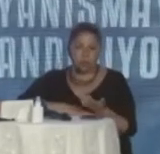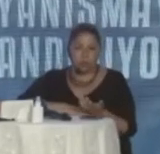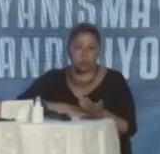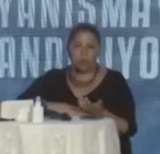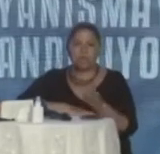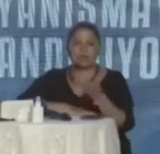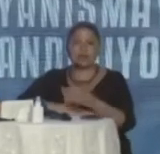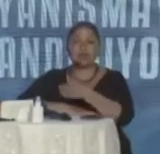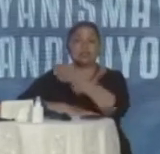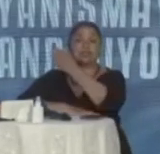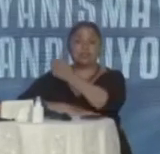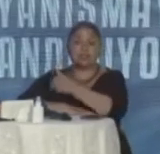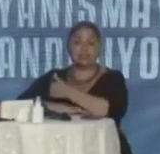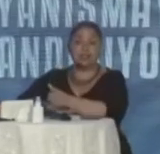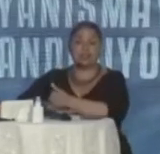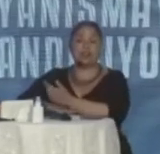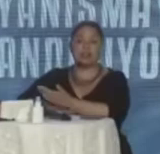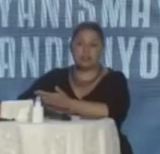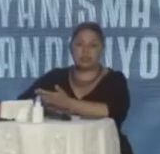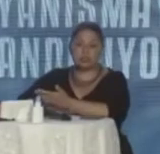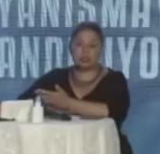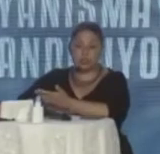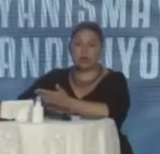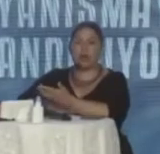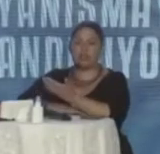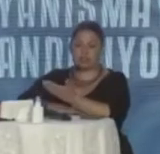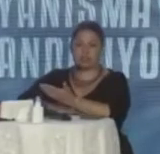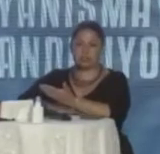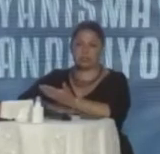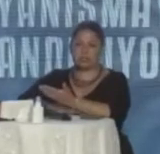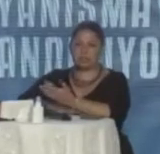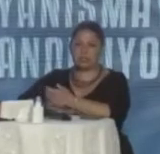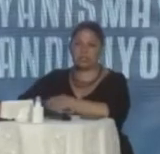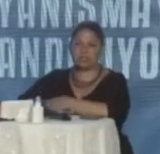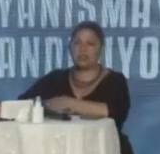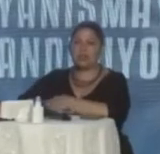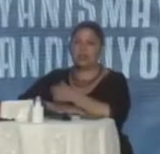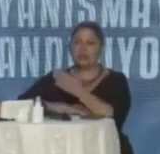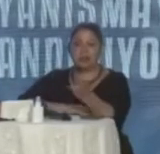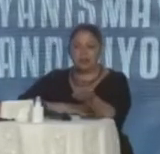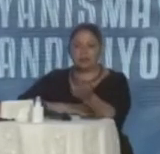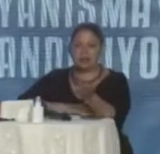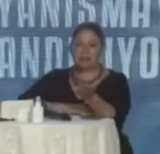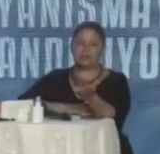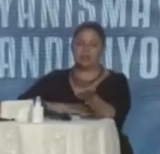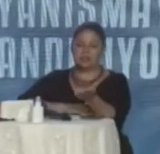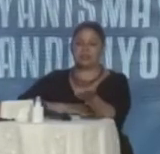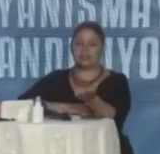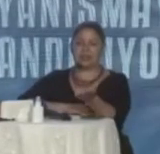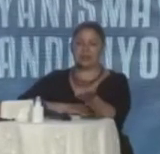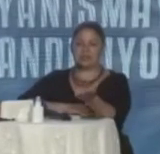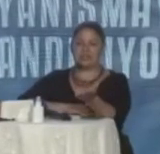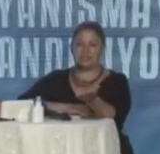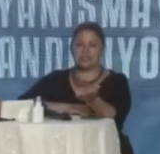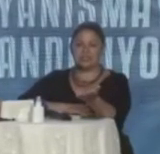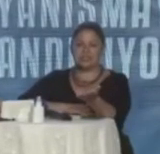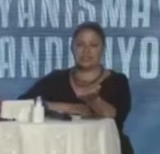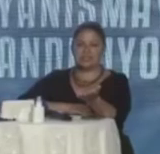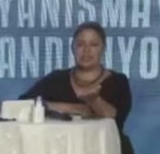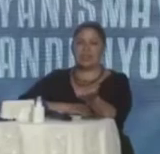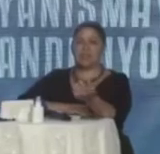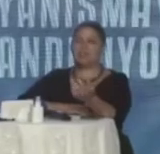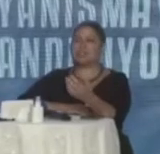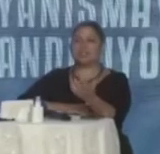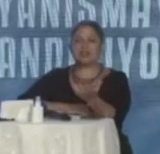mağdur olduk. İthalatla fiyatlar, gıda enflasyonu çok ağır noktalara ulaştı. Ama en önemlilerinden birini yine siz